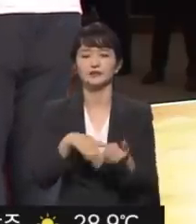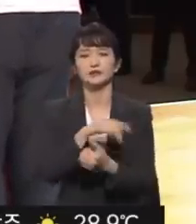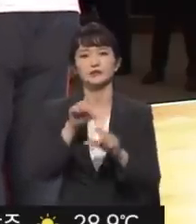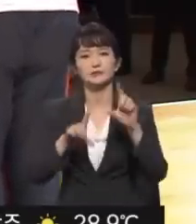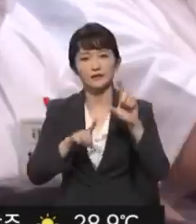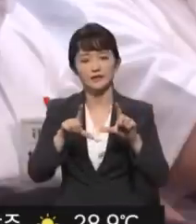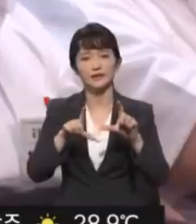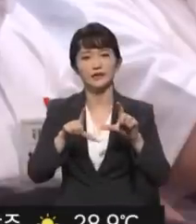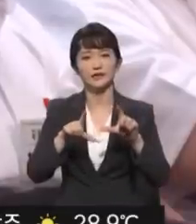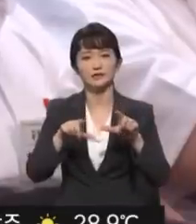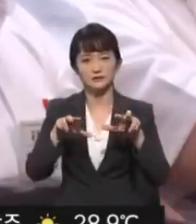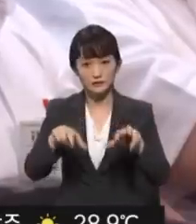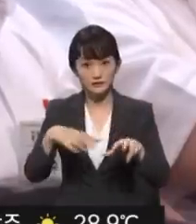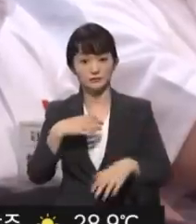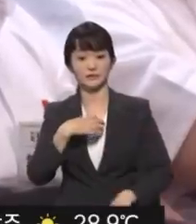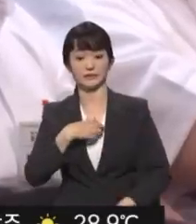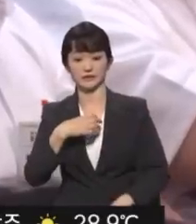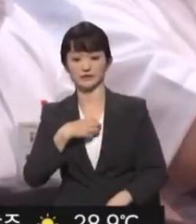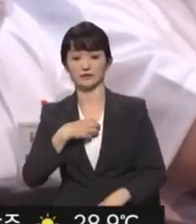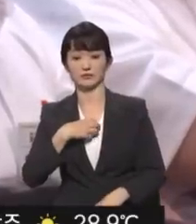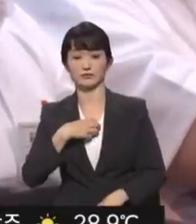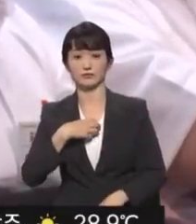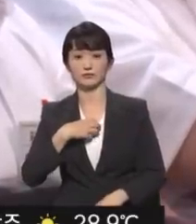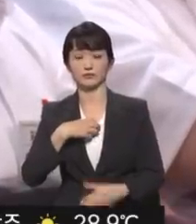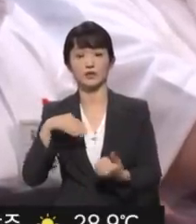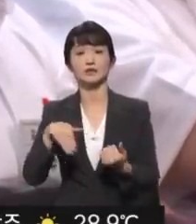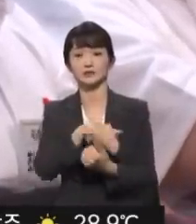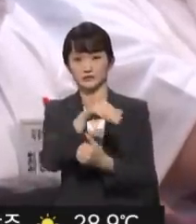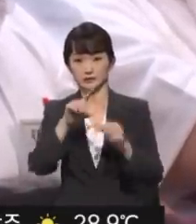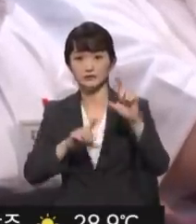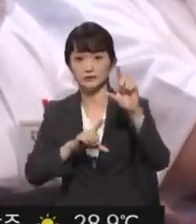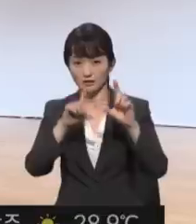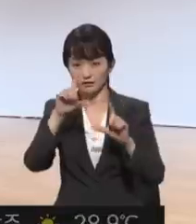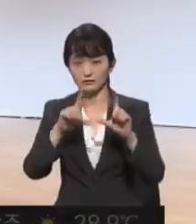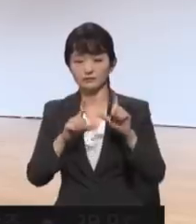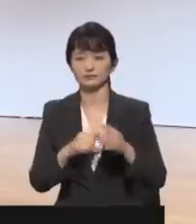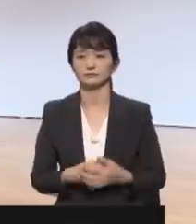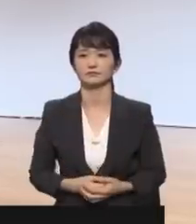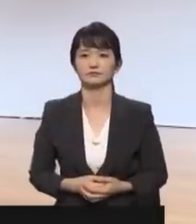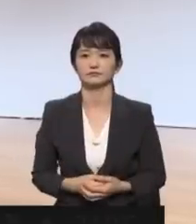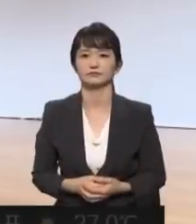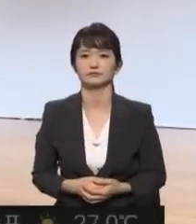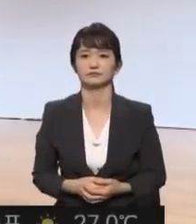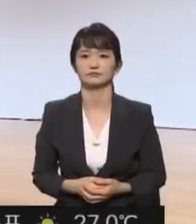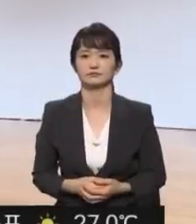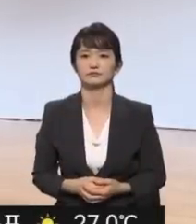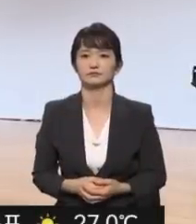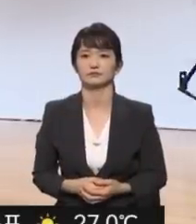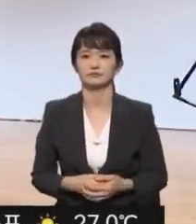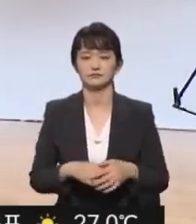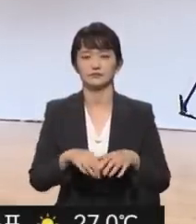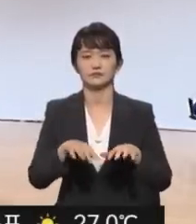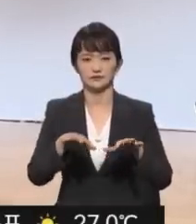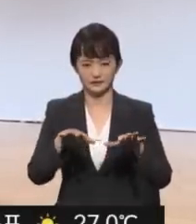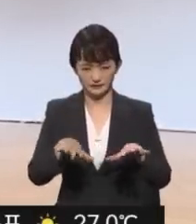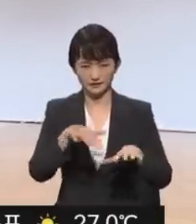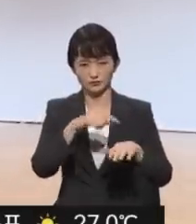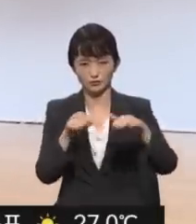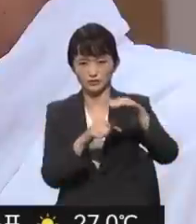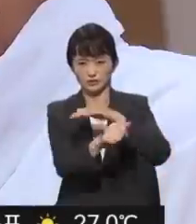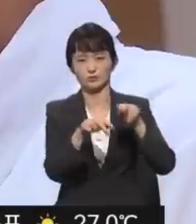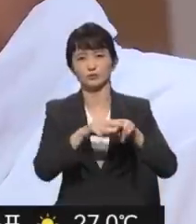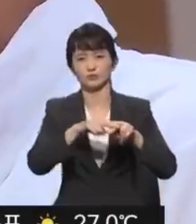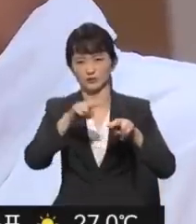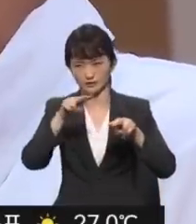비상 상황 입니다 이 상황이 그렇죠 이거야말로 진짜 비상 상황이 안 들어가서 오늘 네 물론 아시는게 국민의 힘을